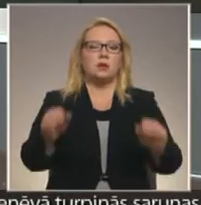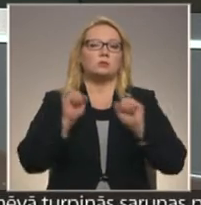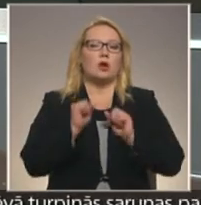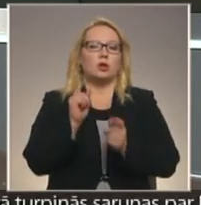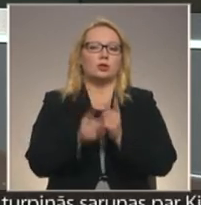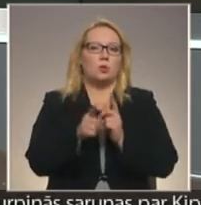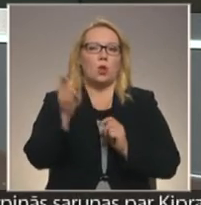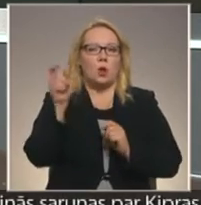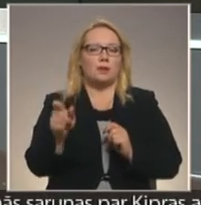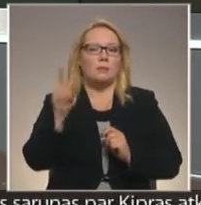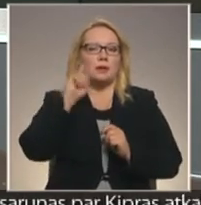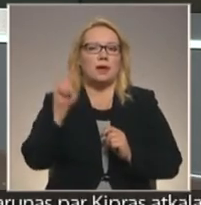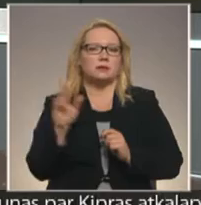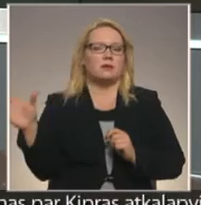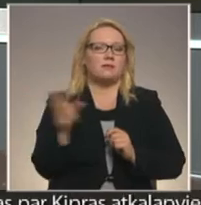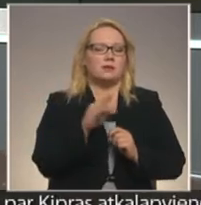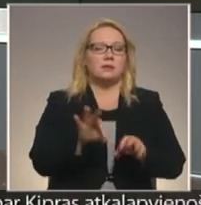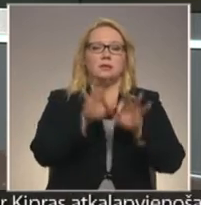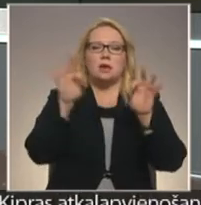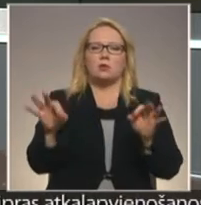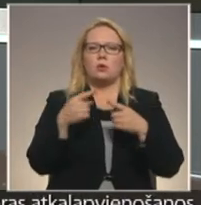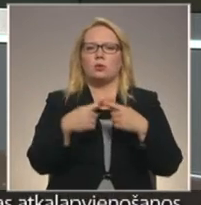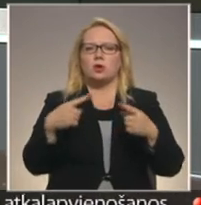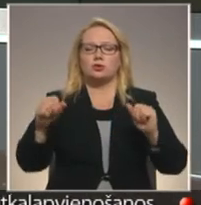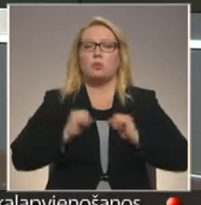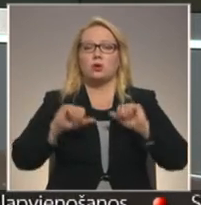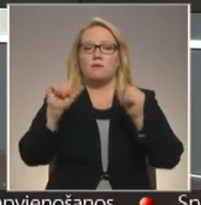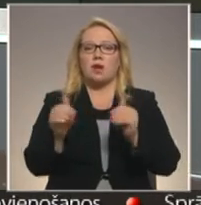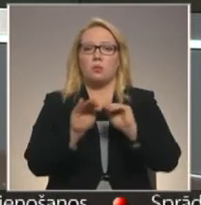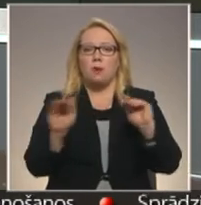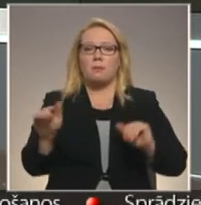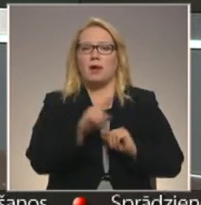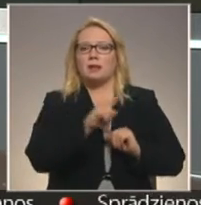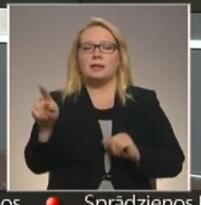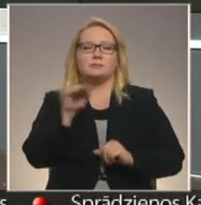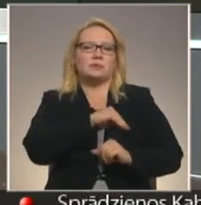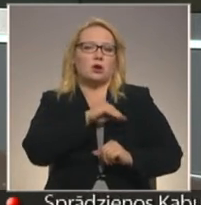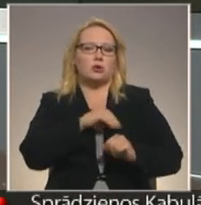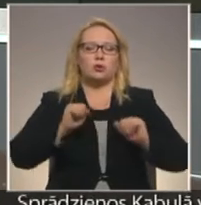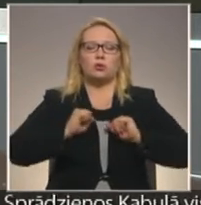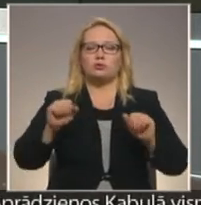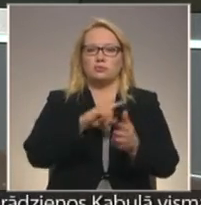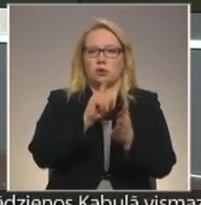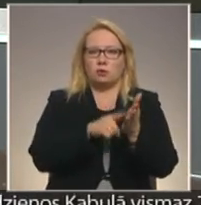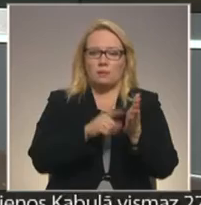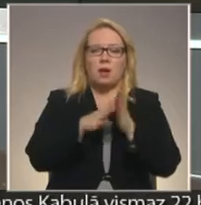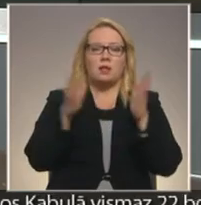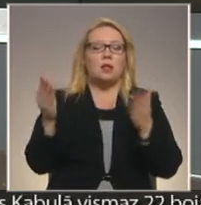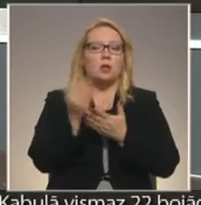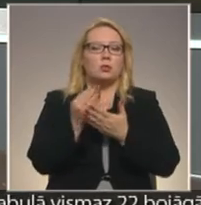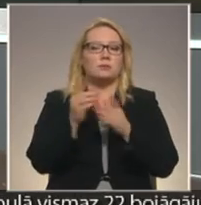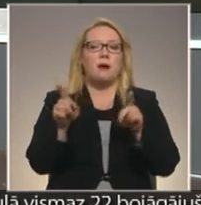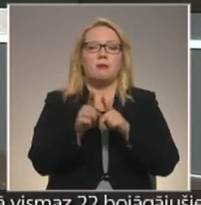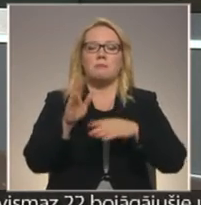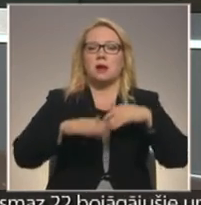Sporta skolotājiem jāpārzina viss, sākot no dažādu sporta veidu pamatiem līdz pat psiholoģijai un drošības jautājumiem. Liela nozīme